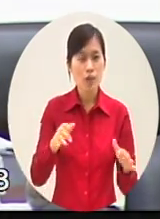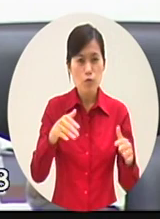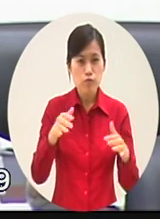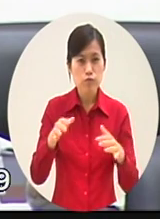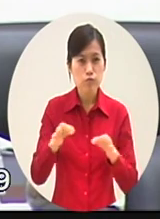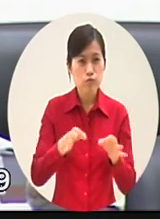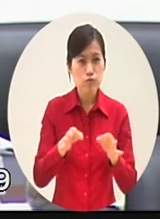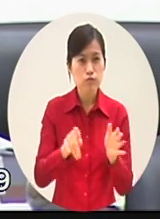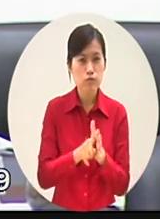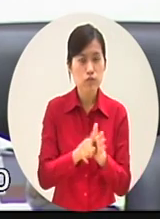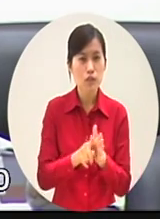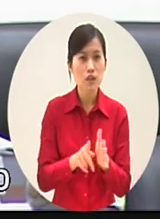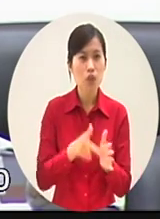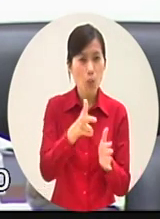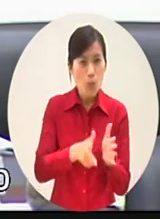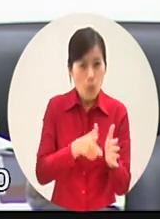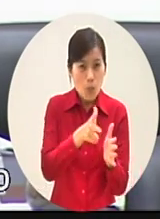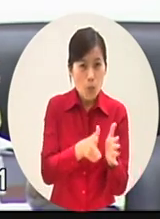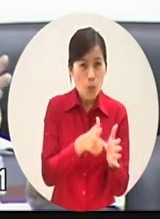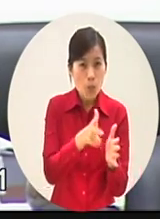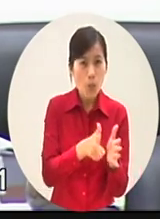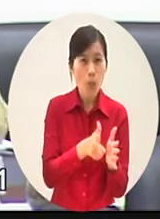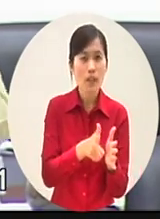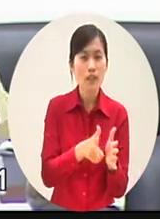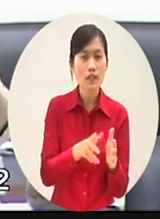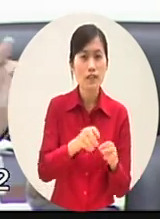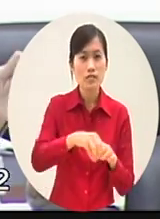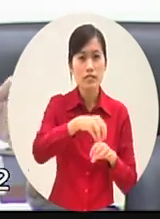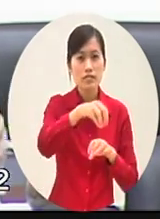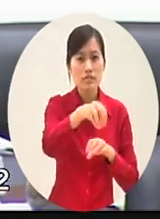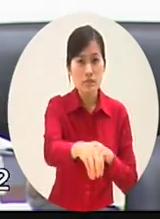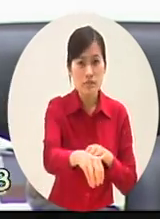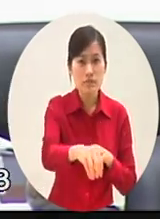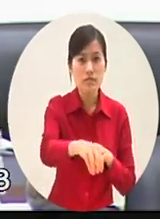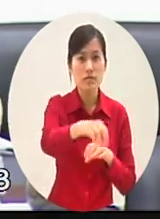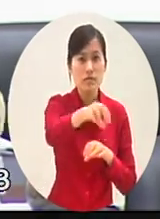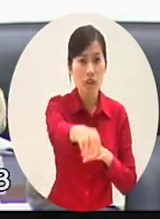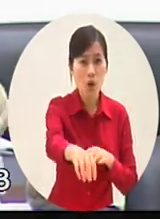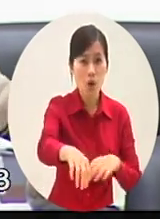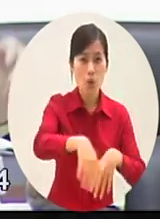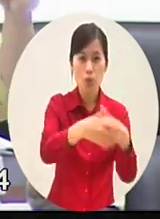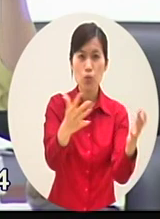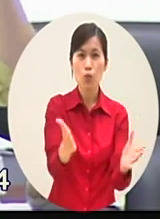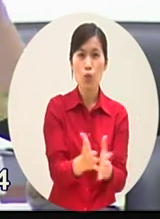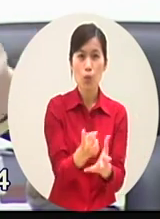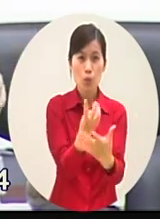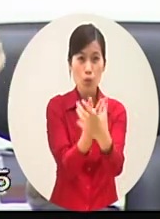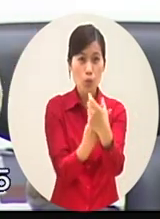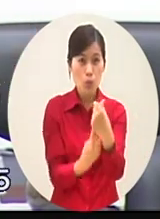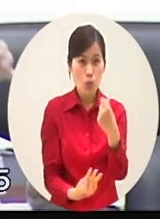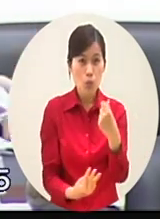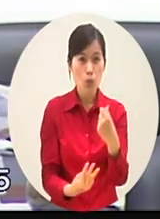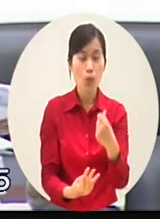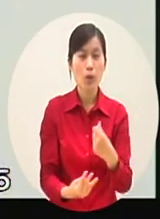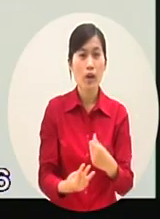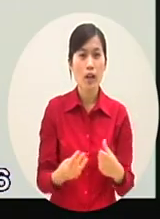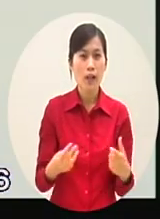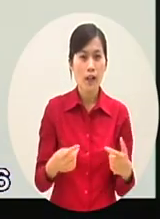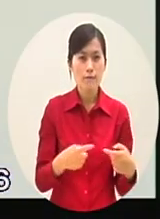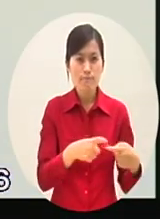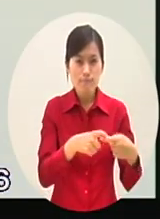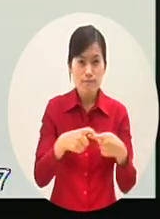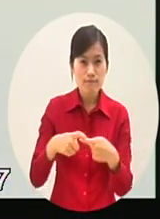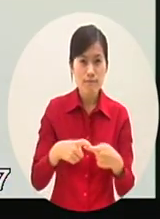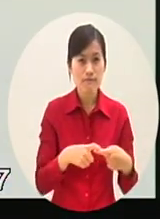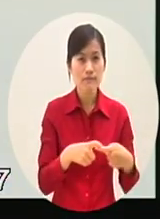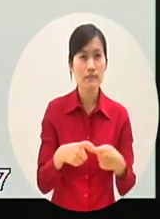咱的火车头开始延伸出去，要安那把这个整个廊带串联。其实哈，它火车站周边有一个很